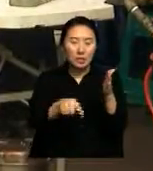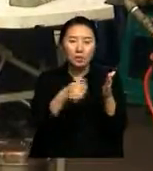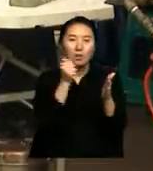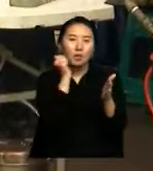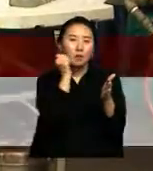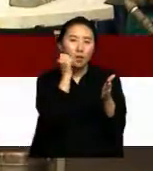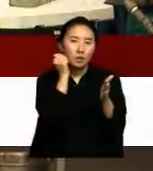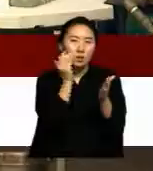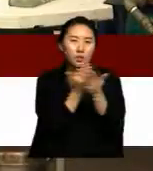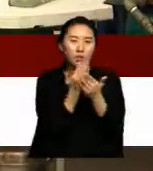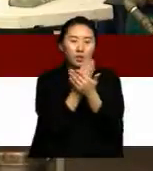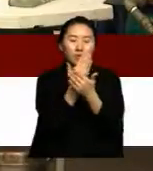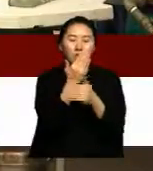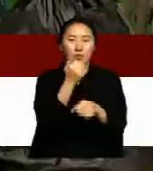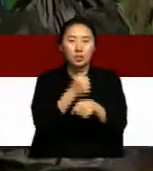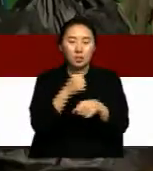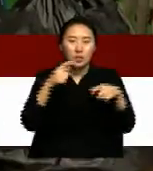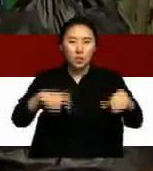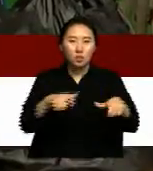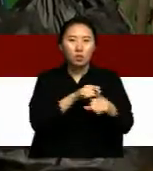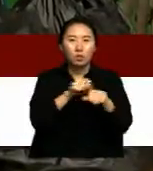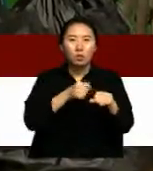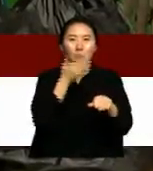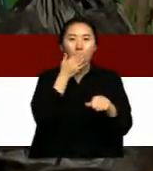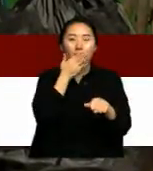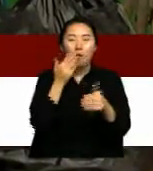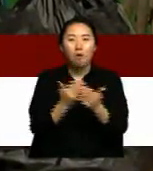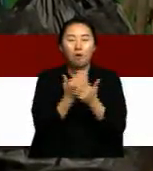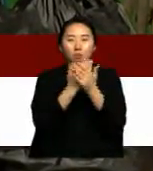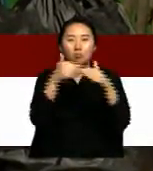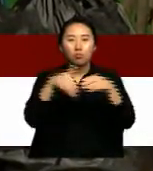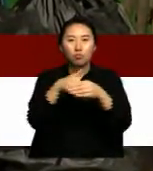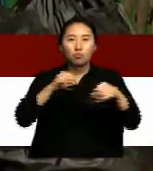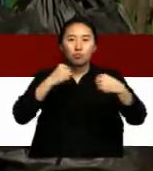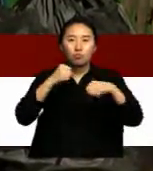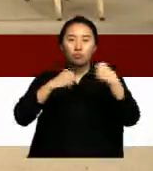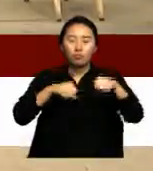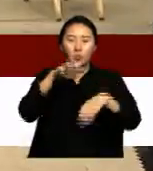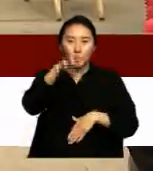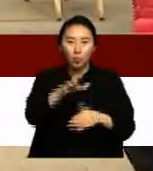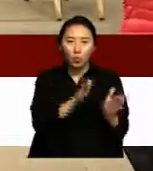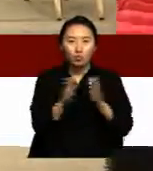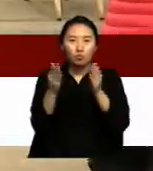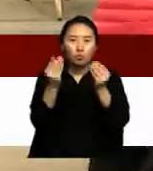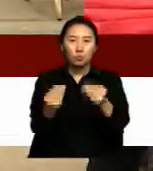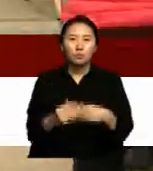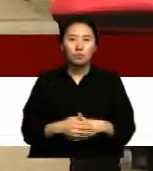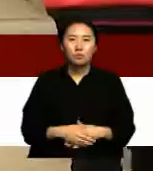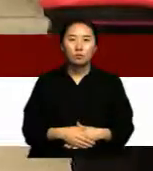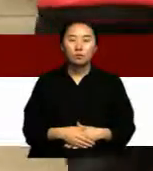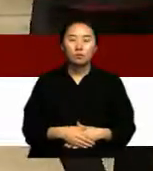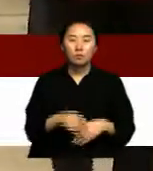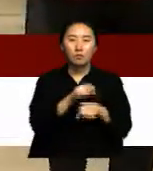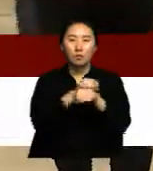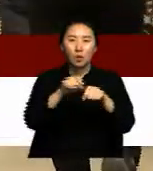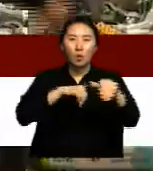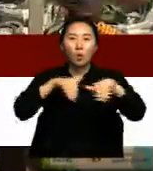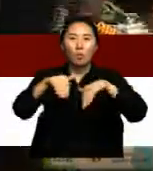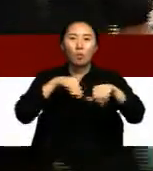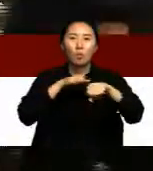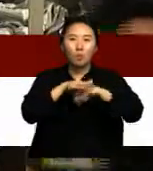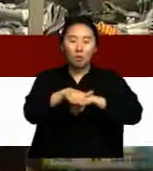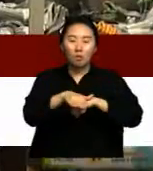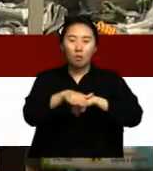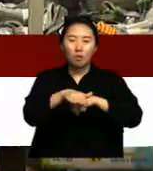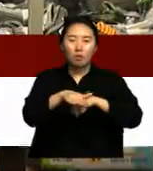간식거리 개발 등 지역 특색 먹거리 상품 개발과 문화 공연이 가능한 공간을 조성하게 됩니다. 특히 골목형 시장